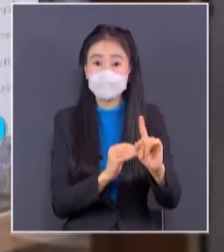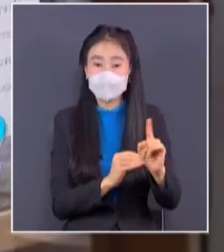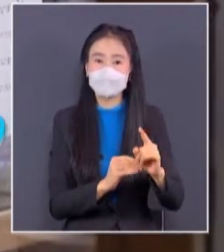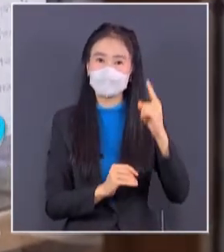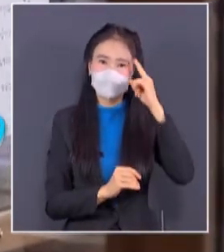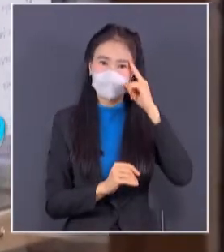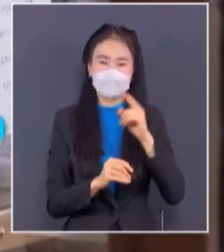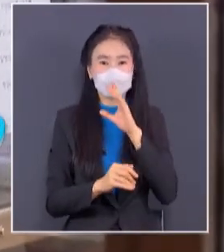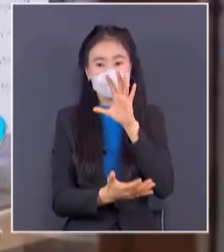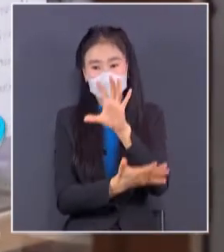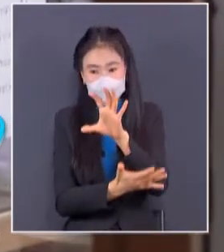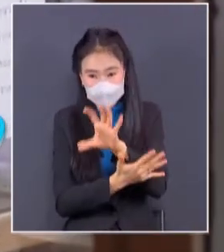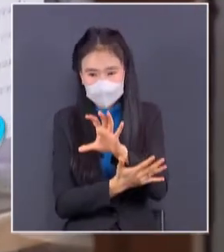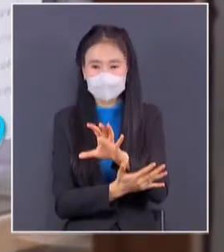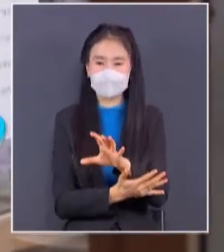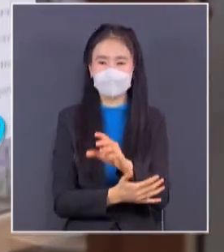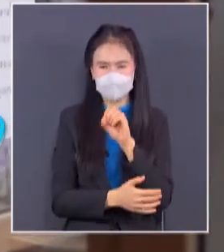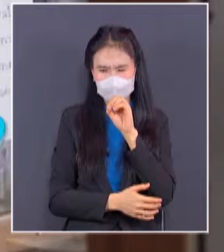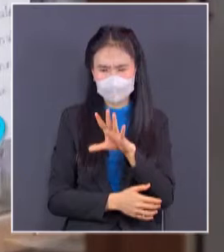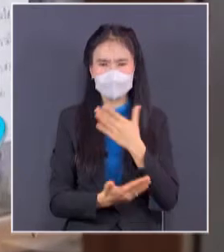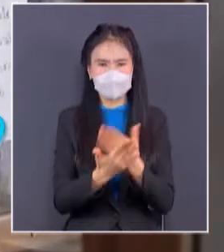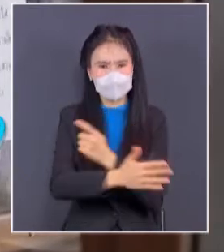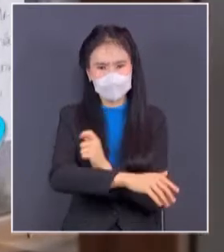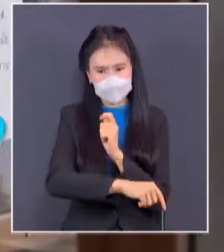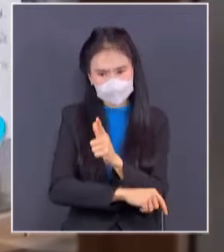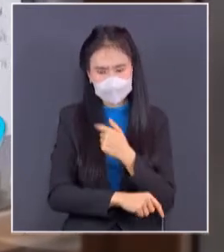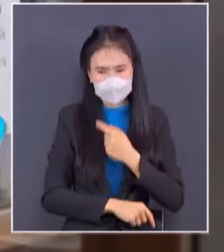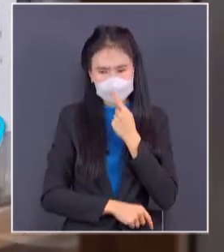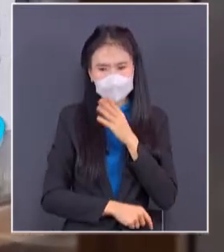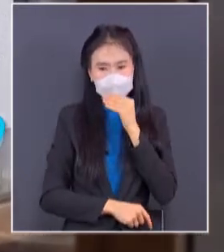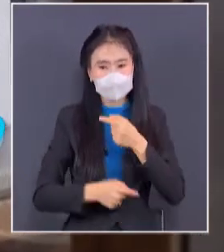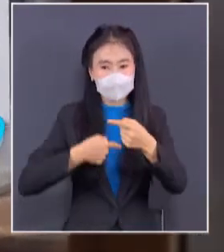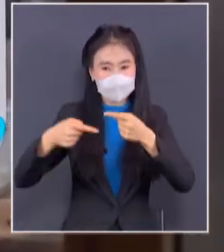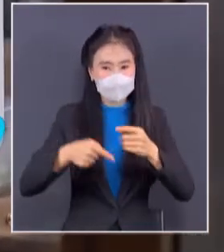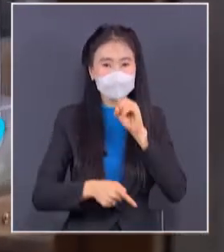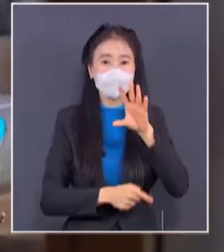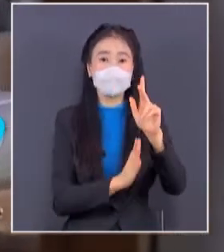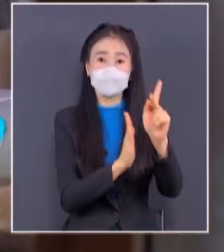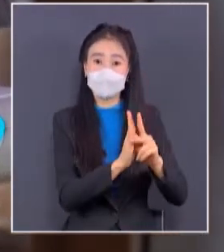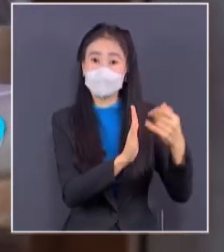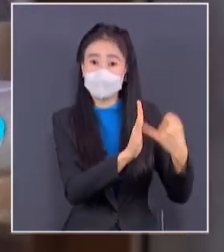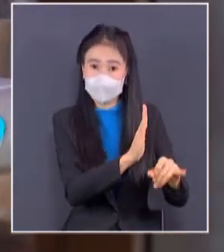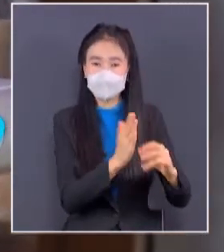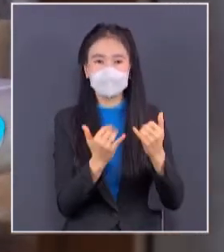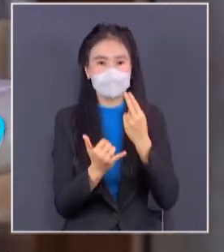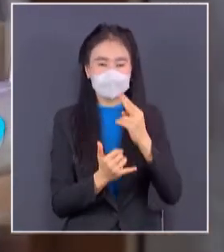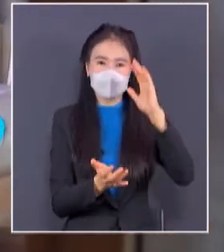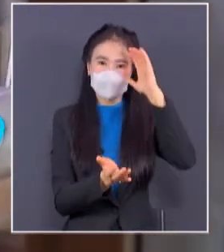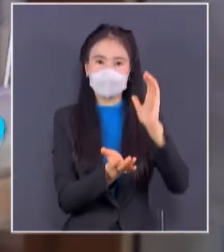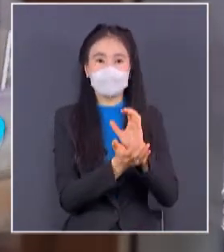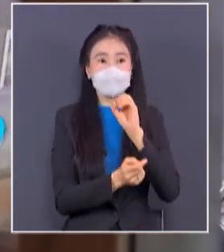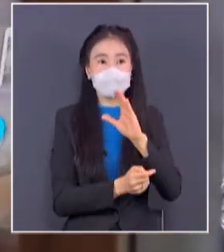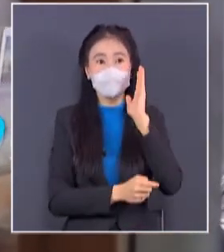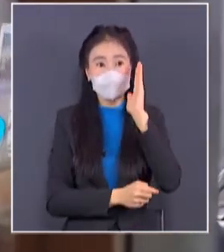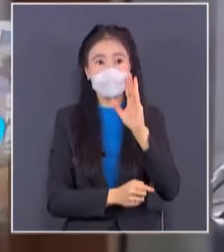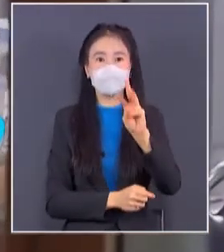ใช้บังคับขู่เข็นจ้างวานหรือยุยงส่งเสริมและแจ้งความเท็จโดยตำรวจเนี่ยยืนยันครับว่านาย